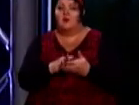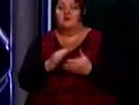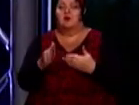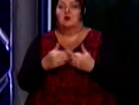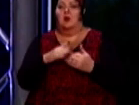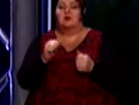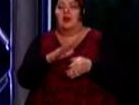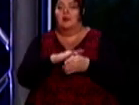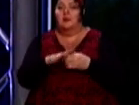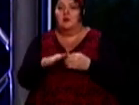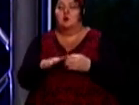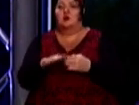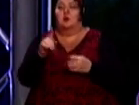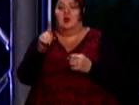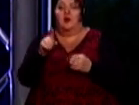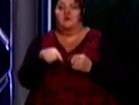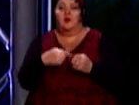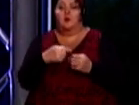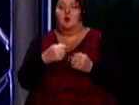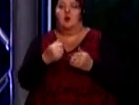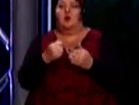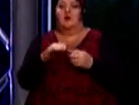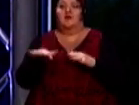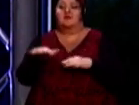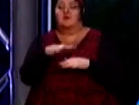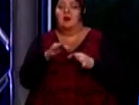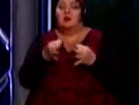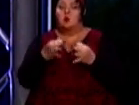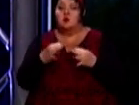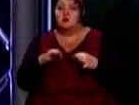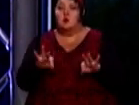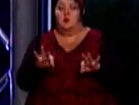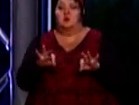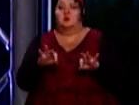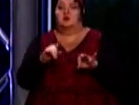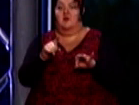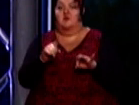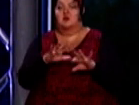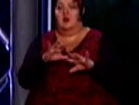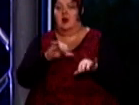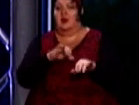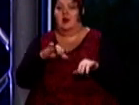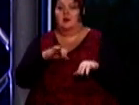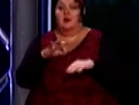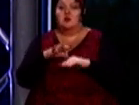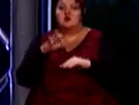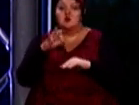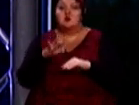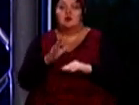сфері доступності для маломобільних верств населення, вона чи не найжорсткіша взагалі